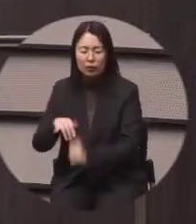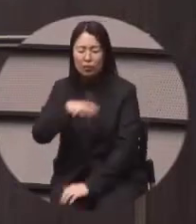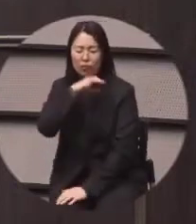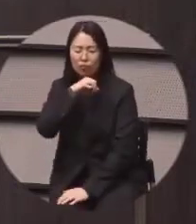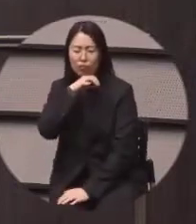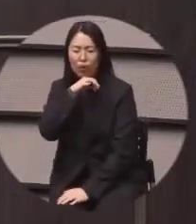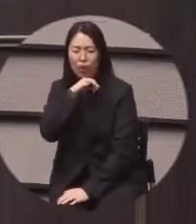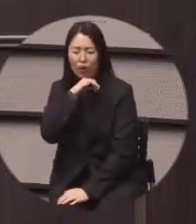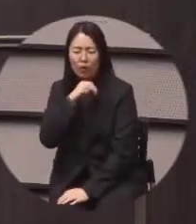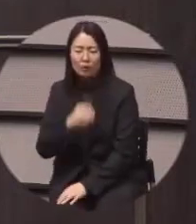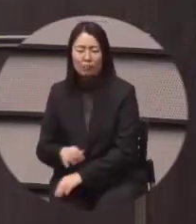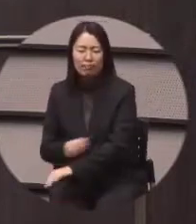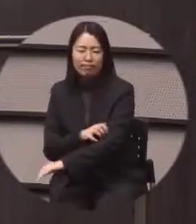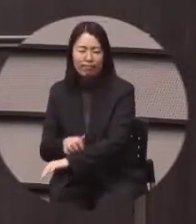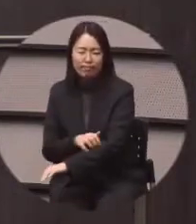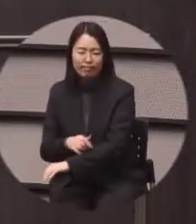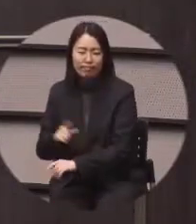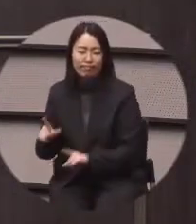불편을 호소하고 있는 상황입니다.